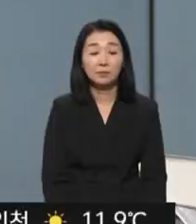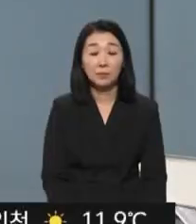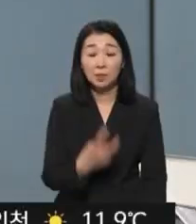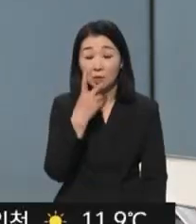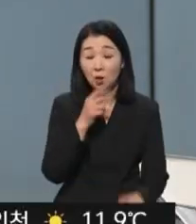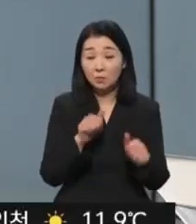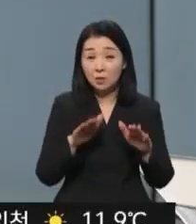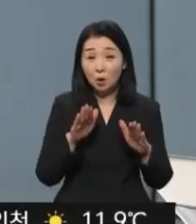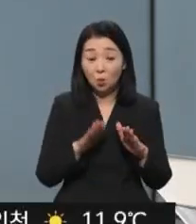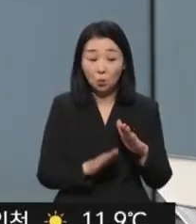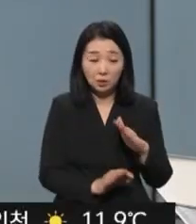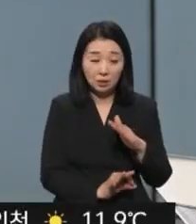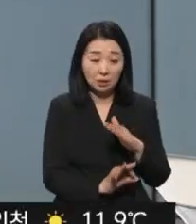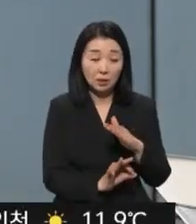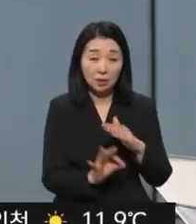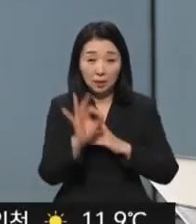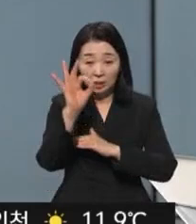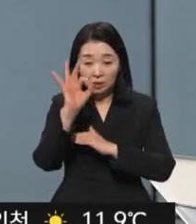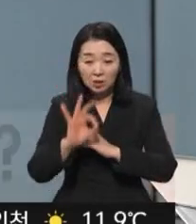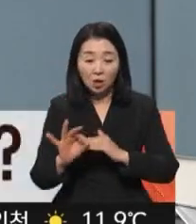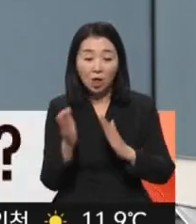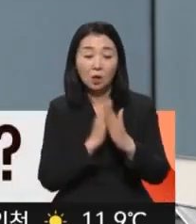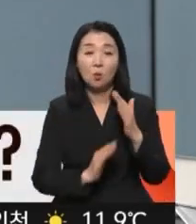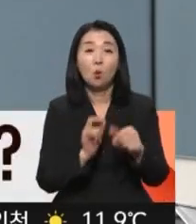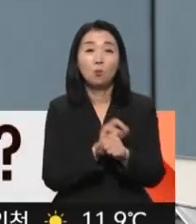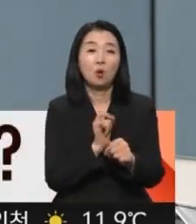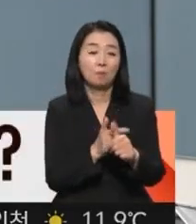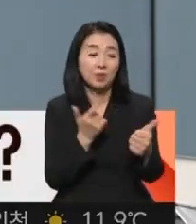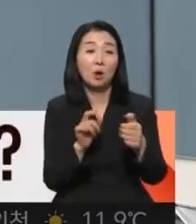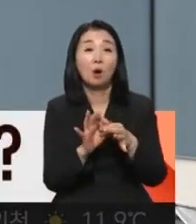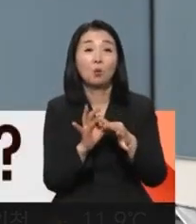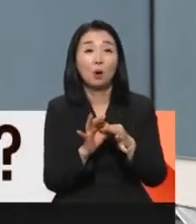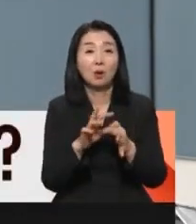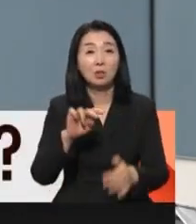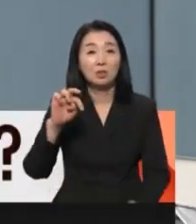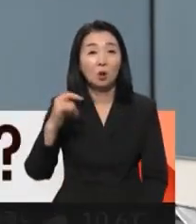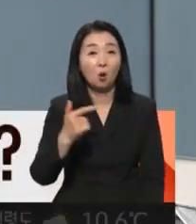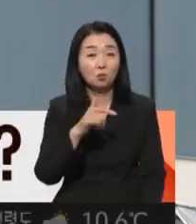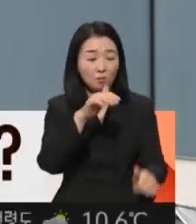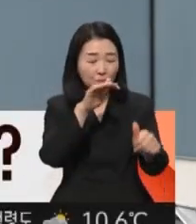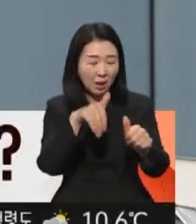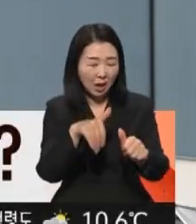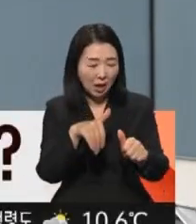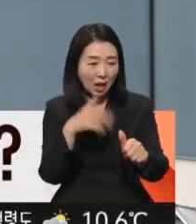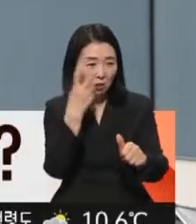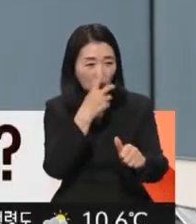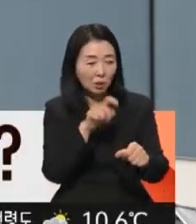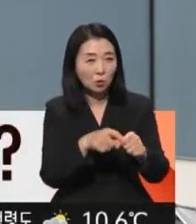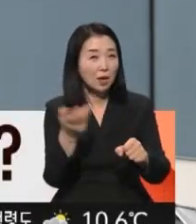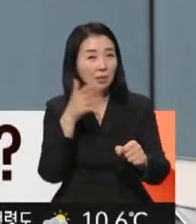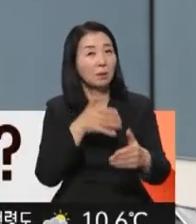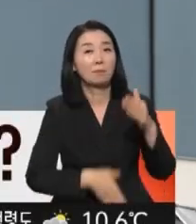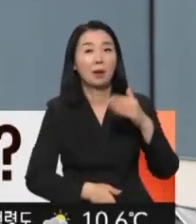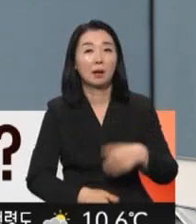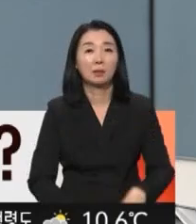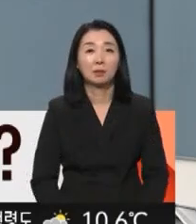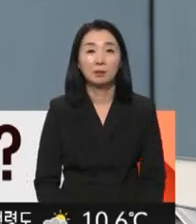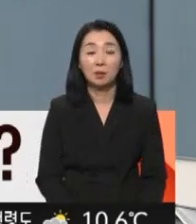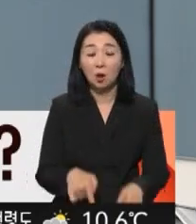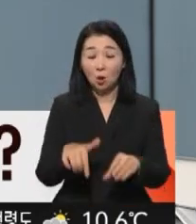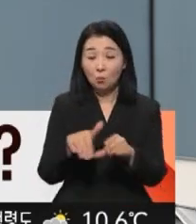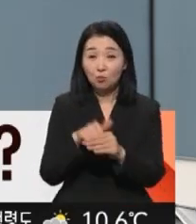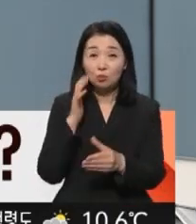검찰이 오늘 서해 공무원 피격 사건 관련해서 서훈 전 국가안보실장을 불러 조사하려 했지만 불발됐습니다. 서 전 실장은 문재인 정부